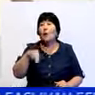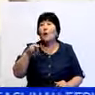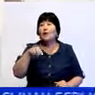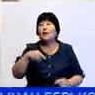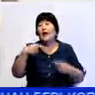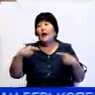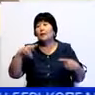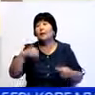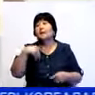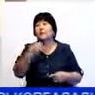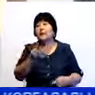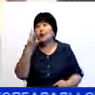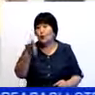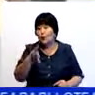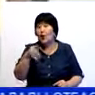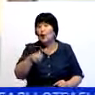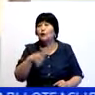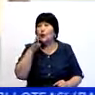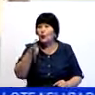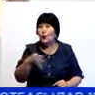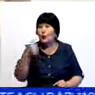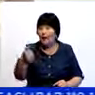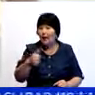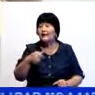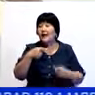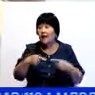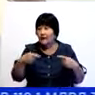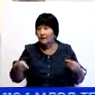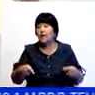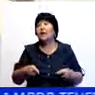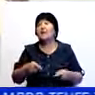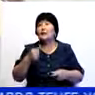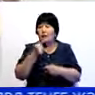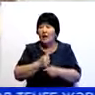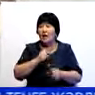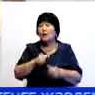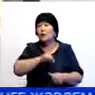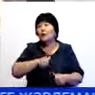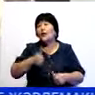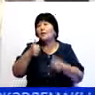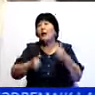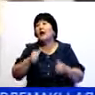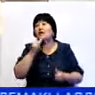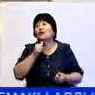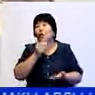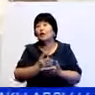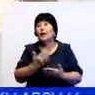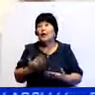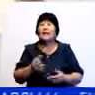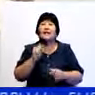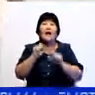модульге берілген сағат 4 сағат. Осы 4 сағатта әр модуль бойынша жарысып өз бақтарын сынауда. Енді